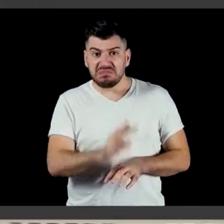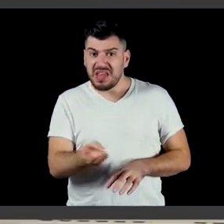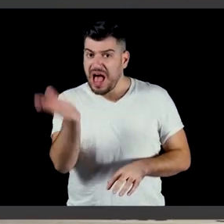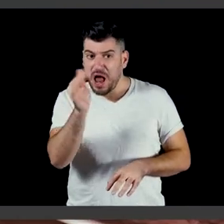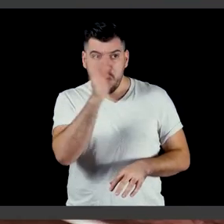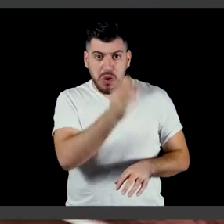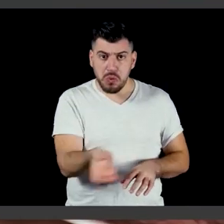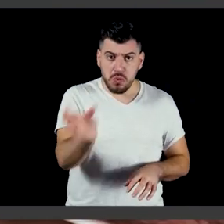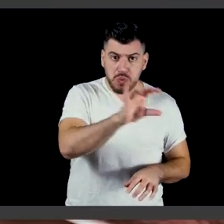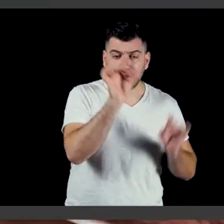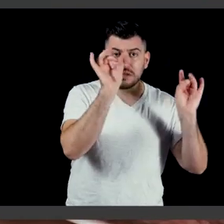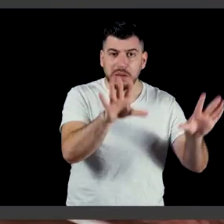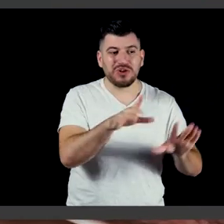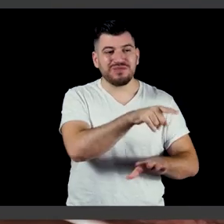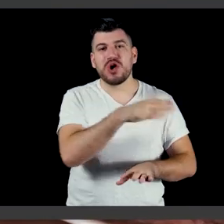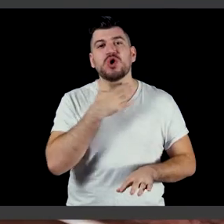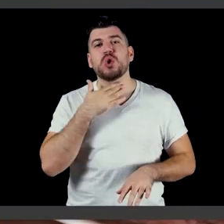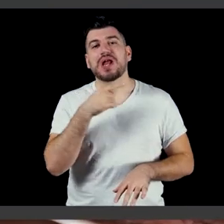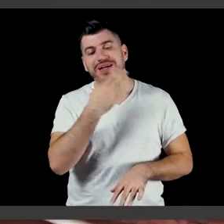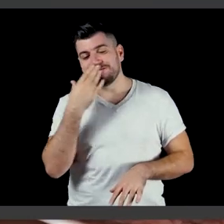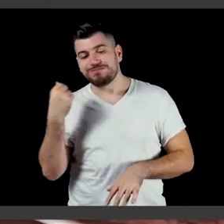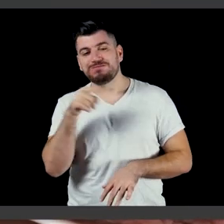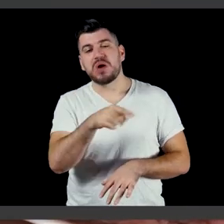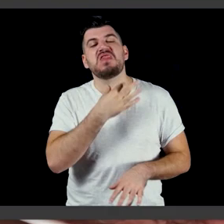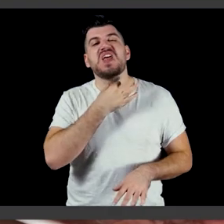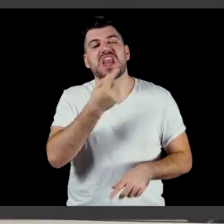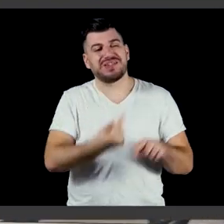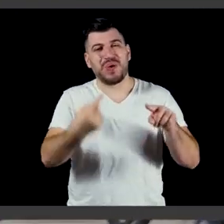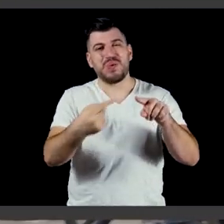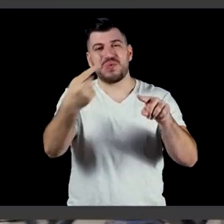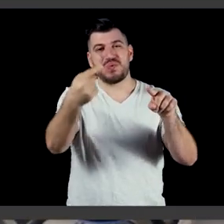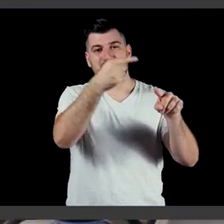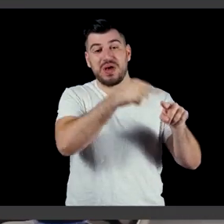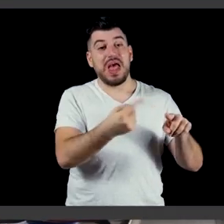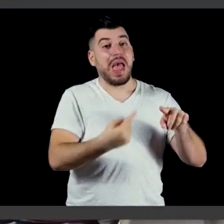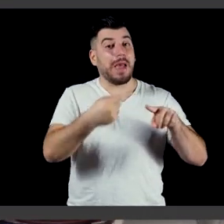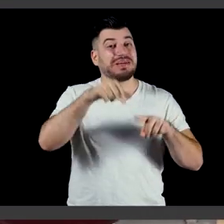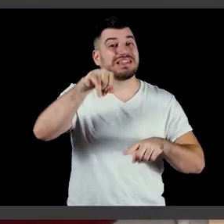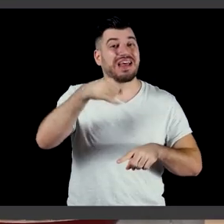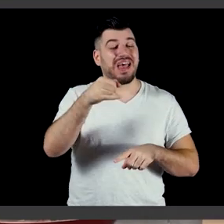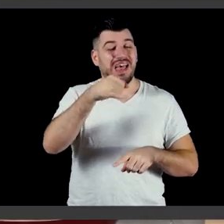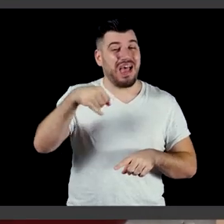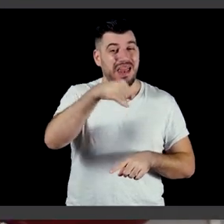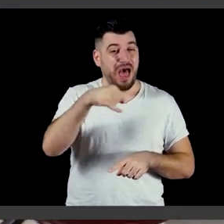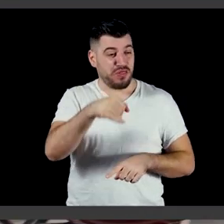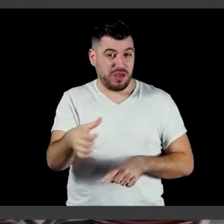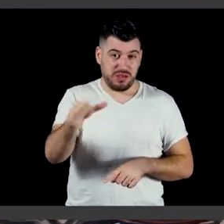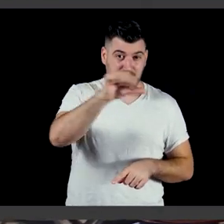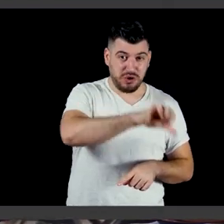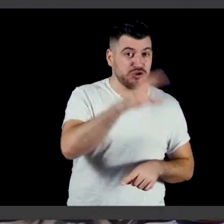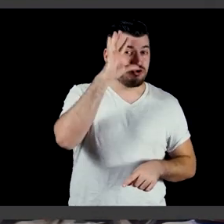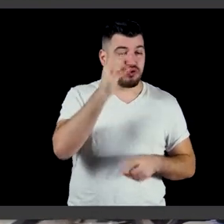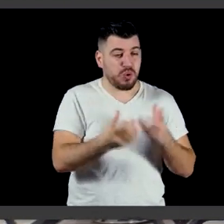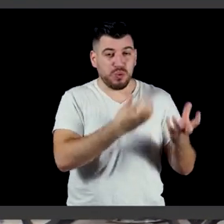αλατάκι. Όπως βλέπετε, δεν έχω βάλει τίποτα μέσα. Έχω πάρει τόσο ωραίο κρέας που δεν χρειάζεται να βάλω τίποτα άλλο. Επίσης, θα χρειαστεί να προσθέσω λίγο